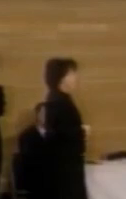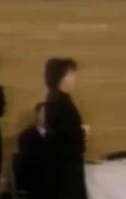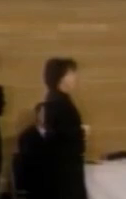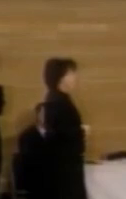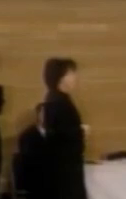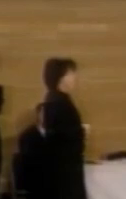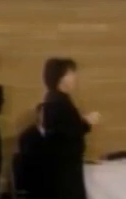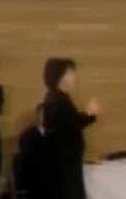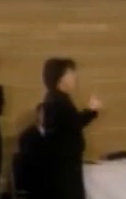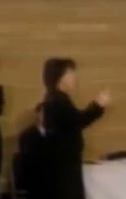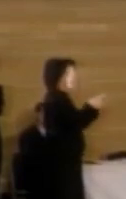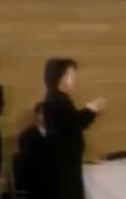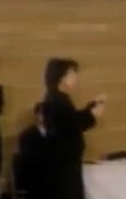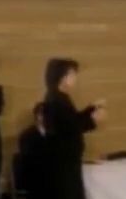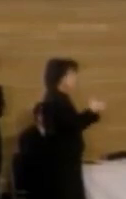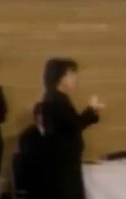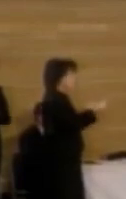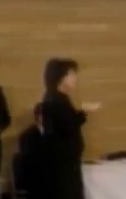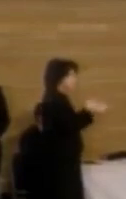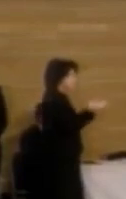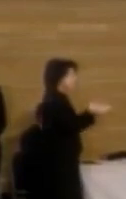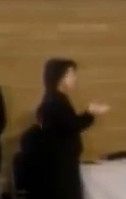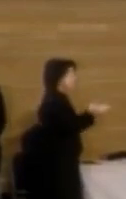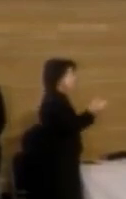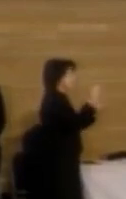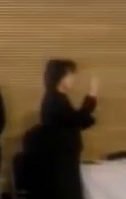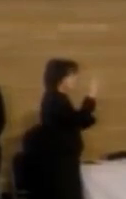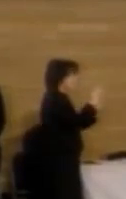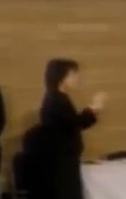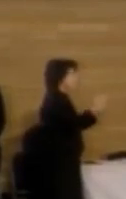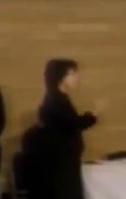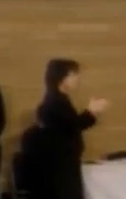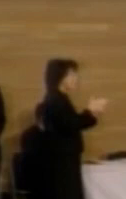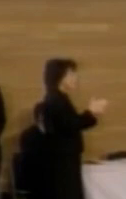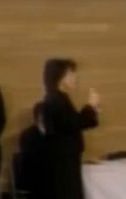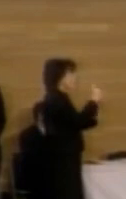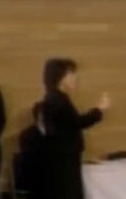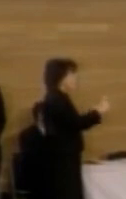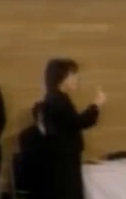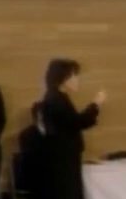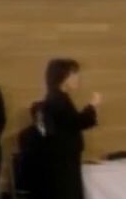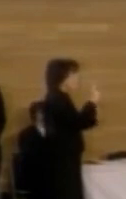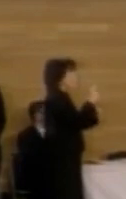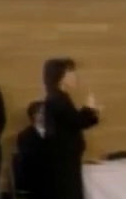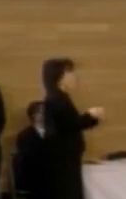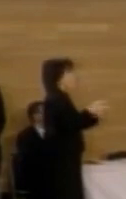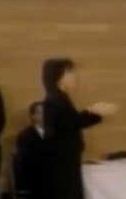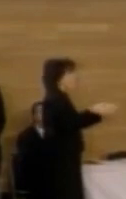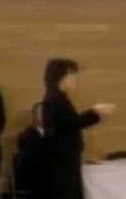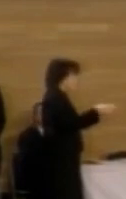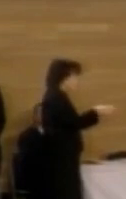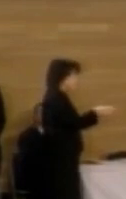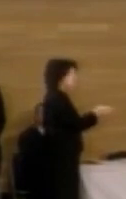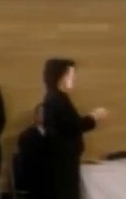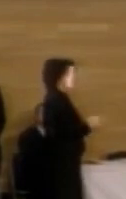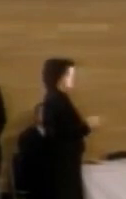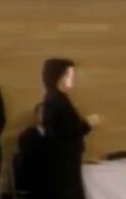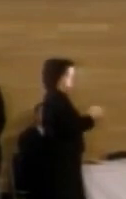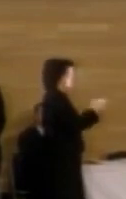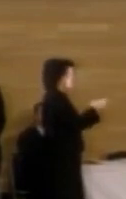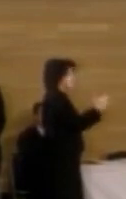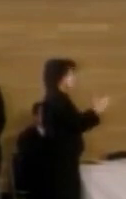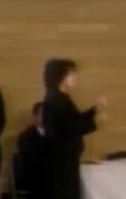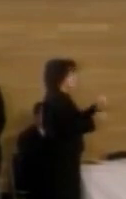東日本大震災から11年が経ちます。町の復興は進